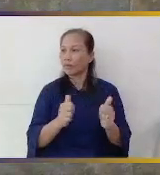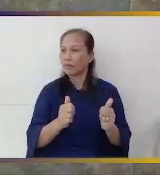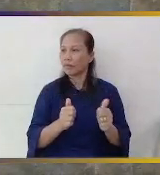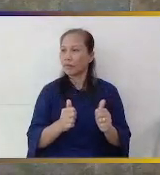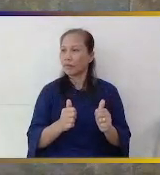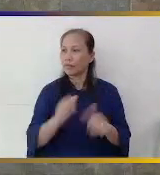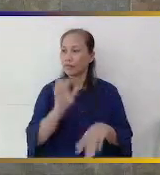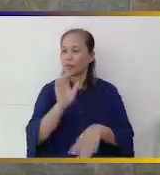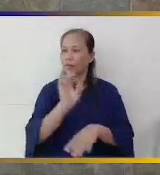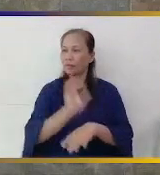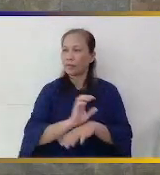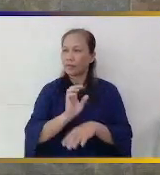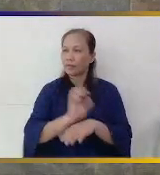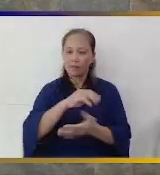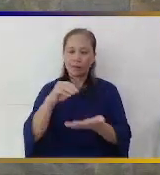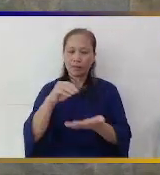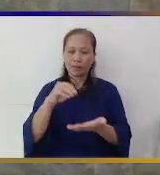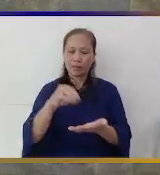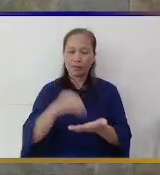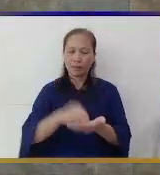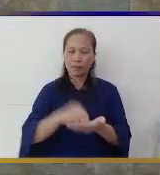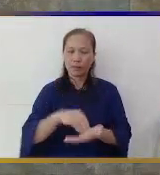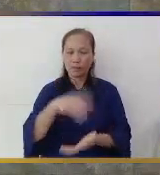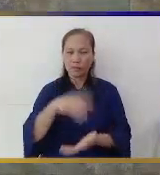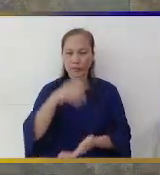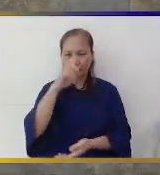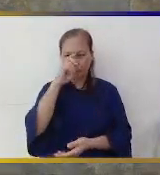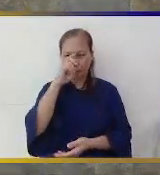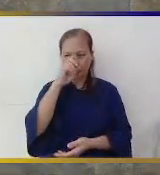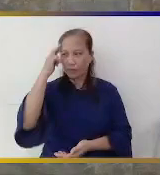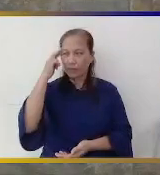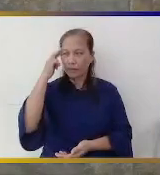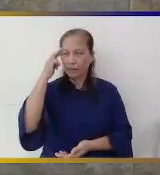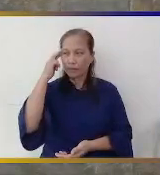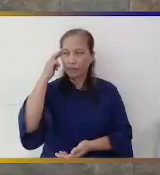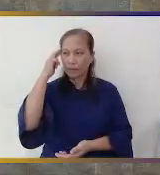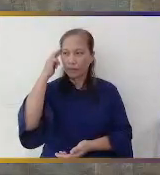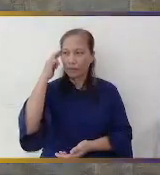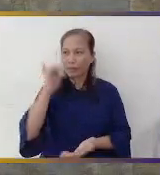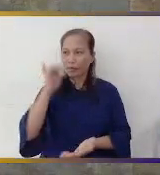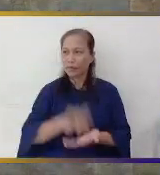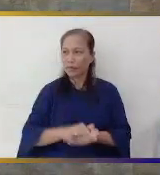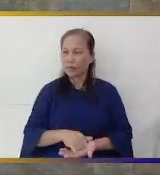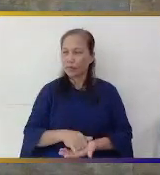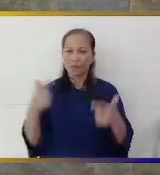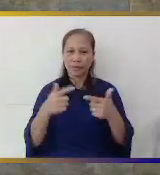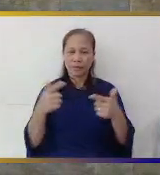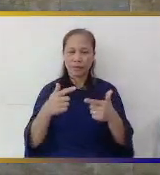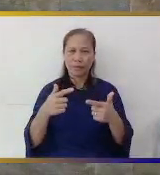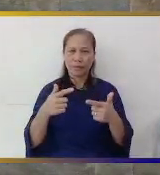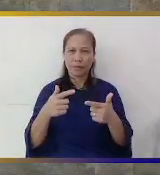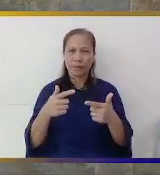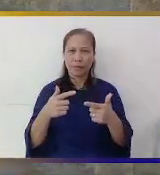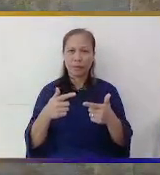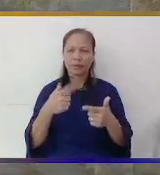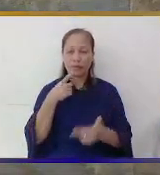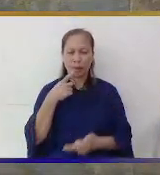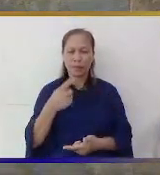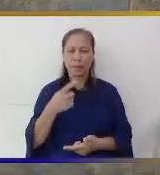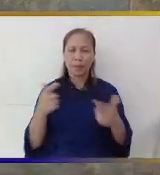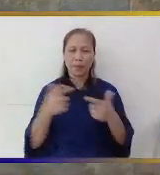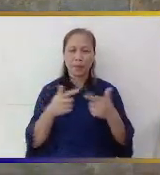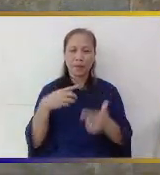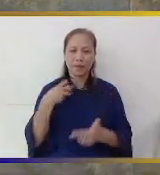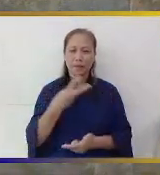It's because of the reason na parang alam niyo po yun kakalabanin ko' o kalaban to ha kalaban